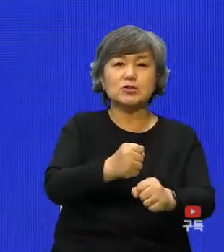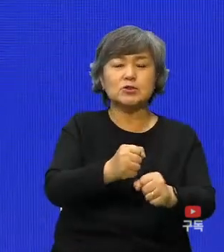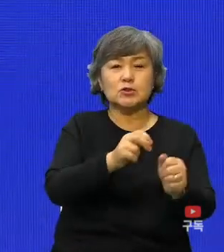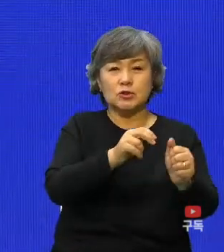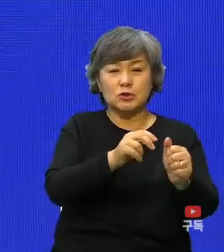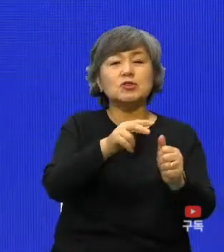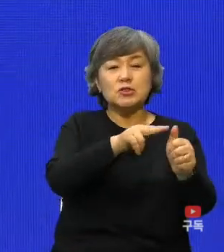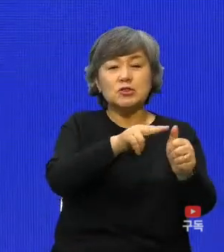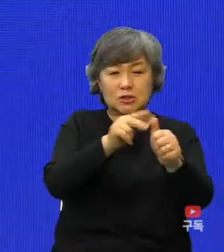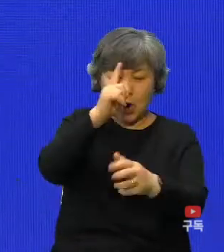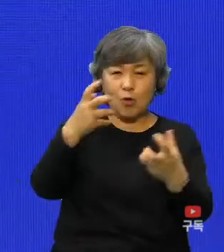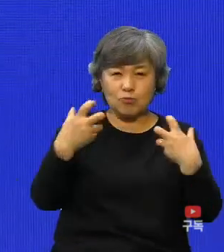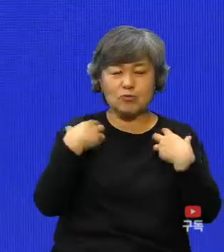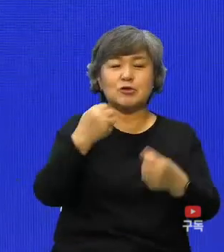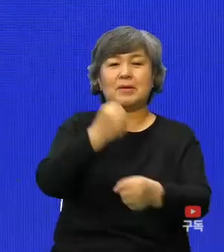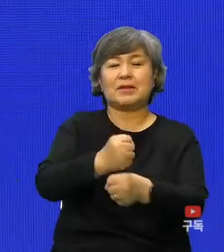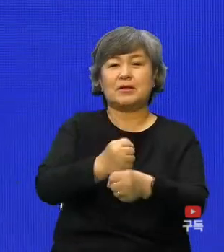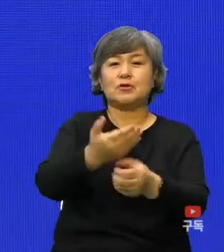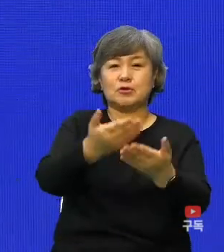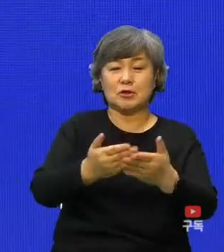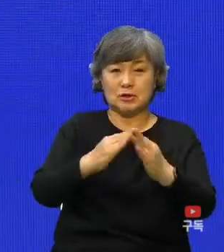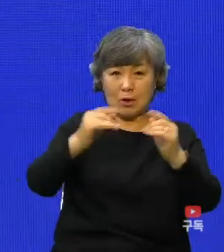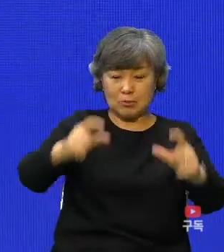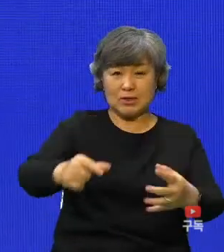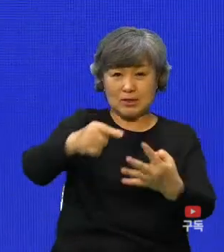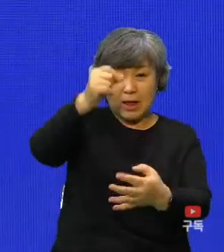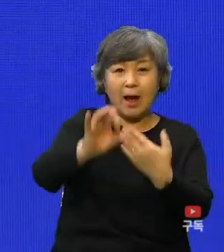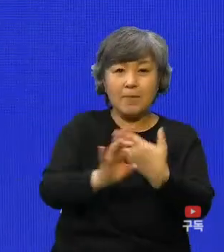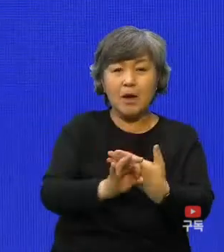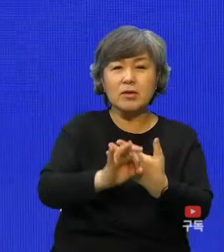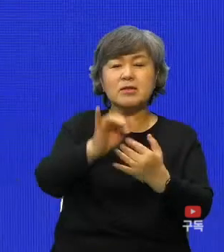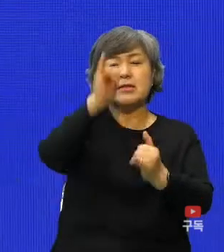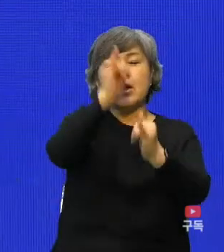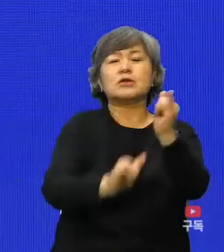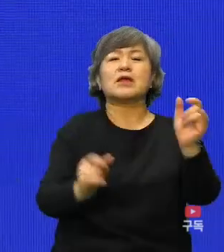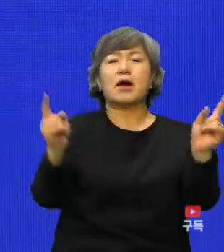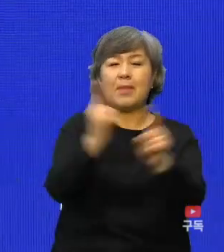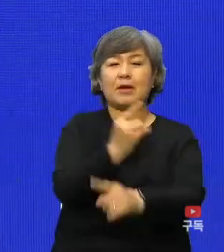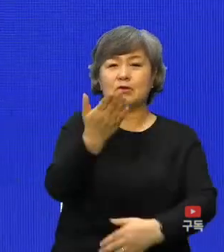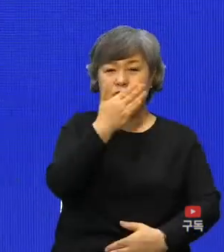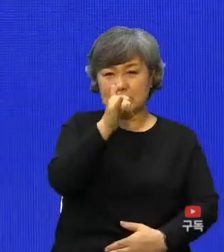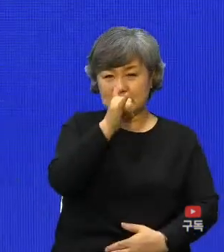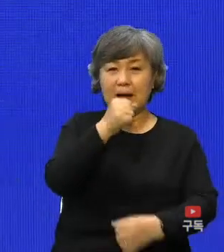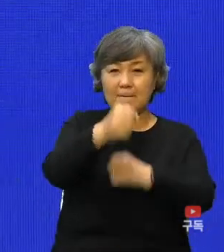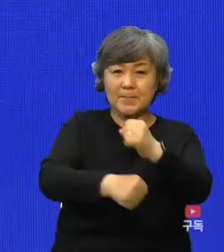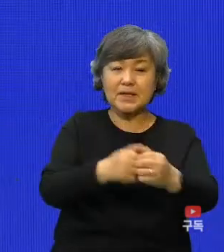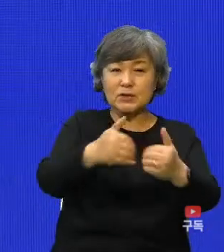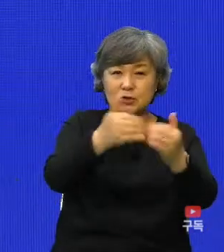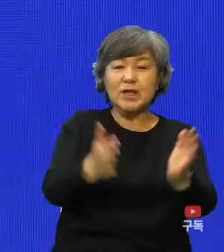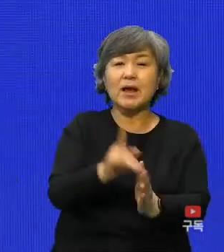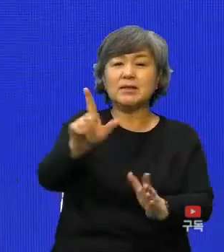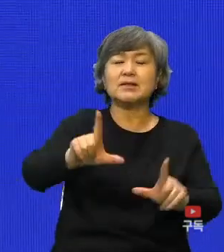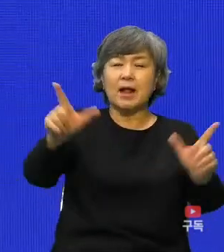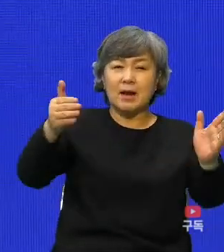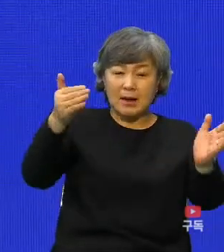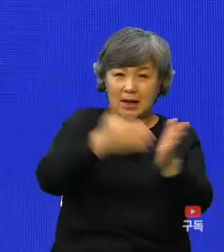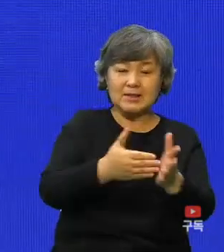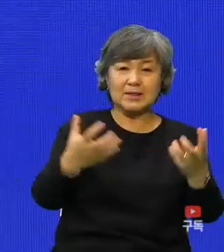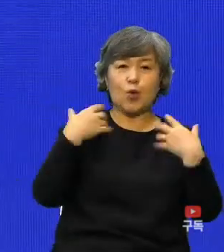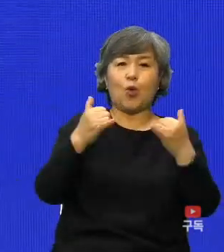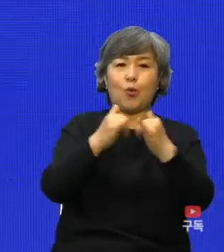민주정부를 탄생에 앞장서 주셨습니다. 전북이 선택하면 역사가 바뀝니다. 민주당 대선 승리 그날까지